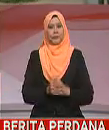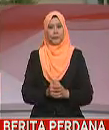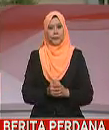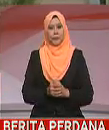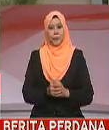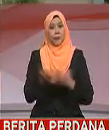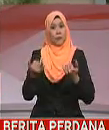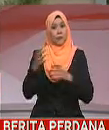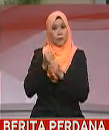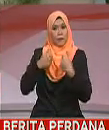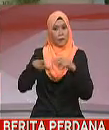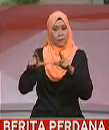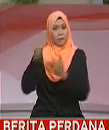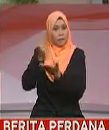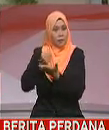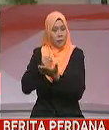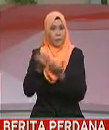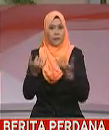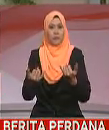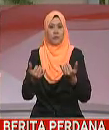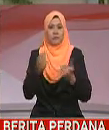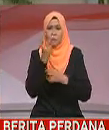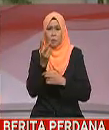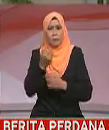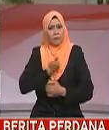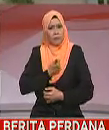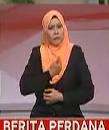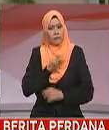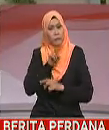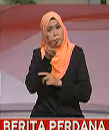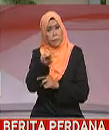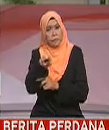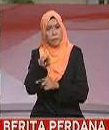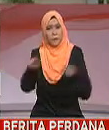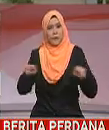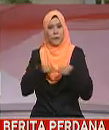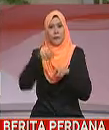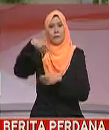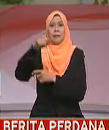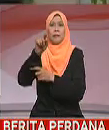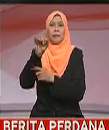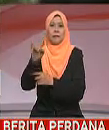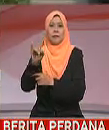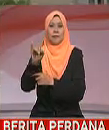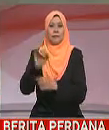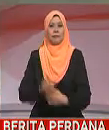Kebenaran khas daripada pihak imigresen untuk melihat sendiri keadaan parti di depo imigresen Belanting.